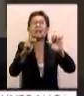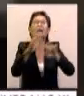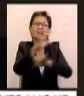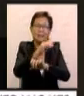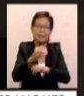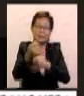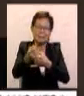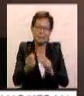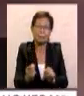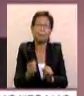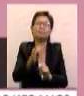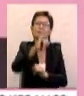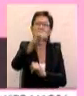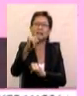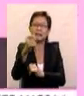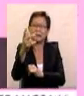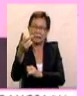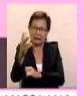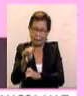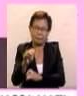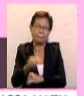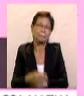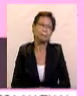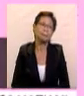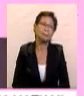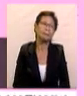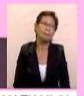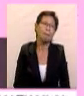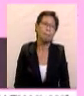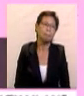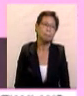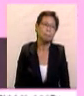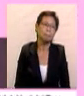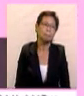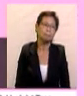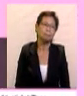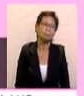dan Jabatan Kebajikan Masyarakat.